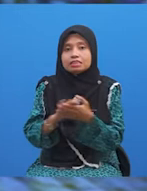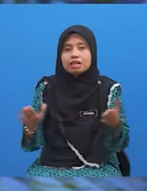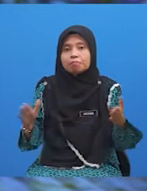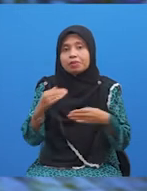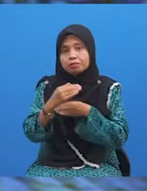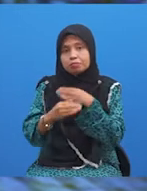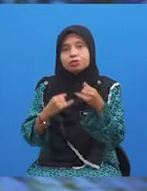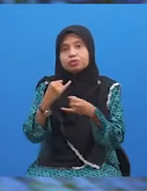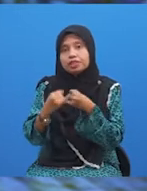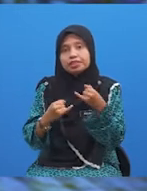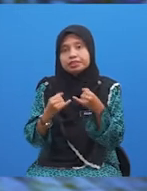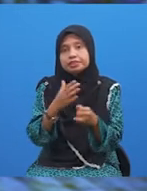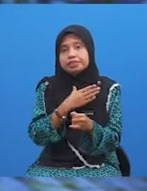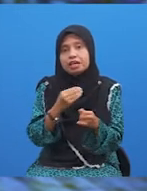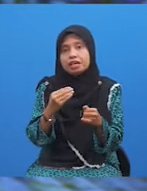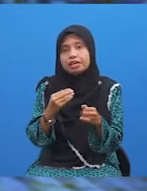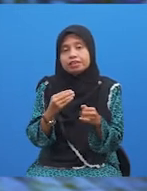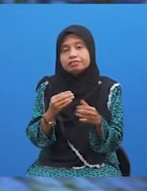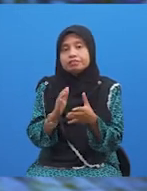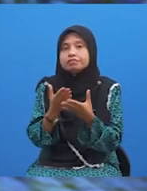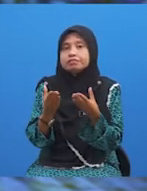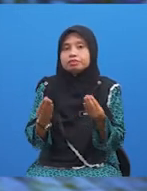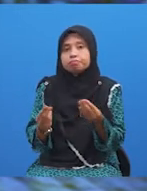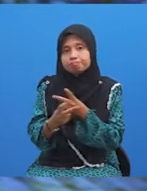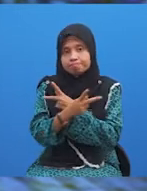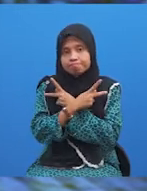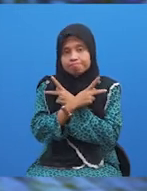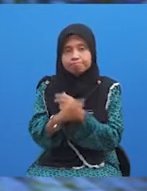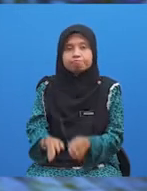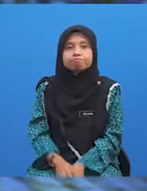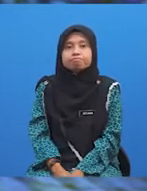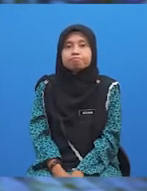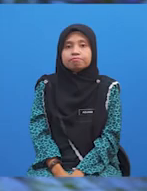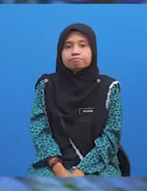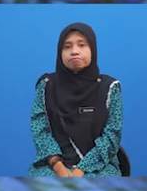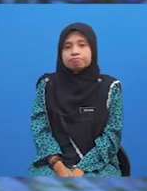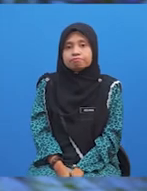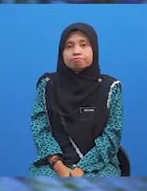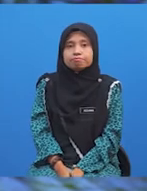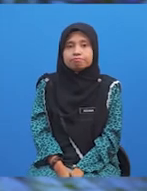selamat maju jaya dan sekian, terima kasih.